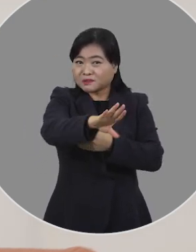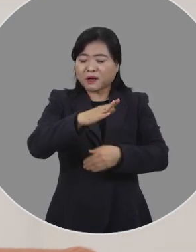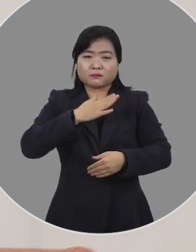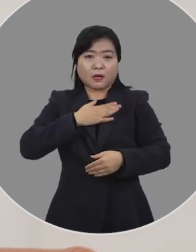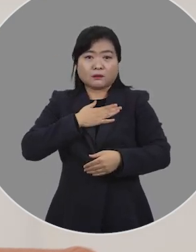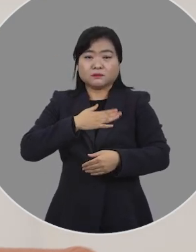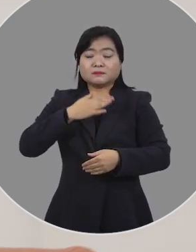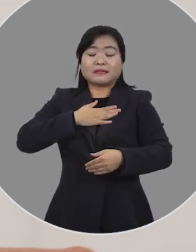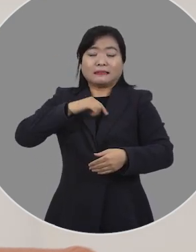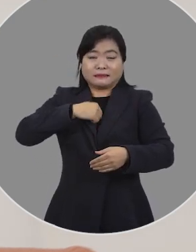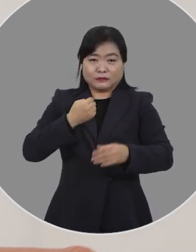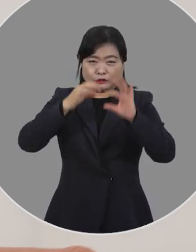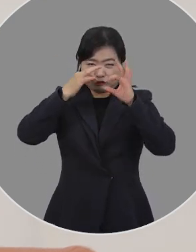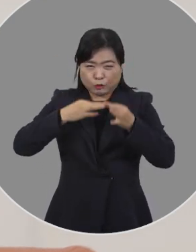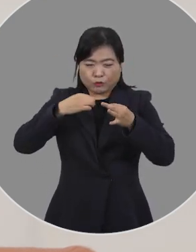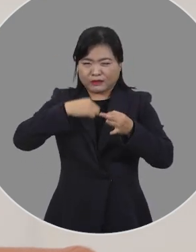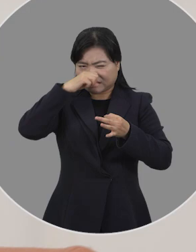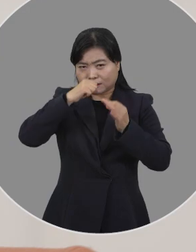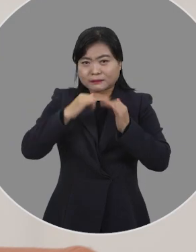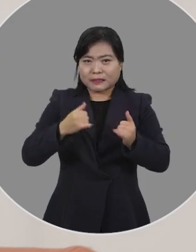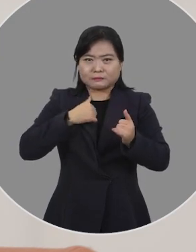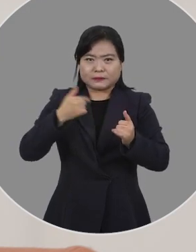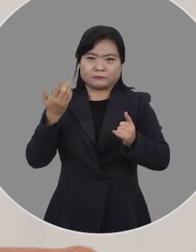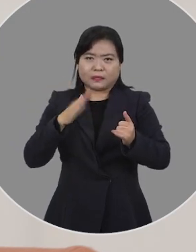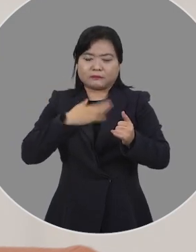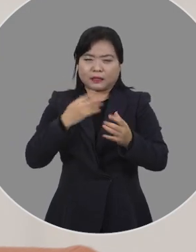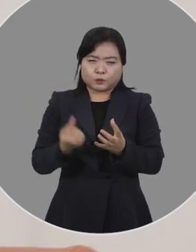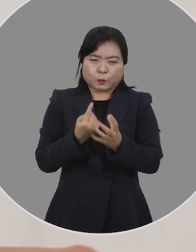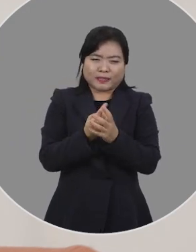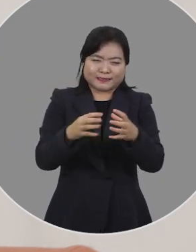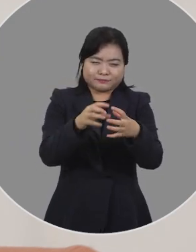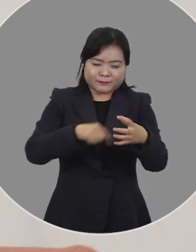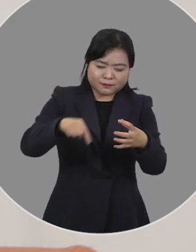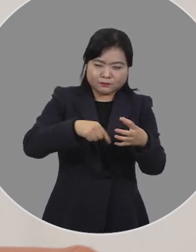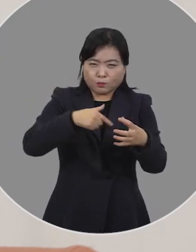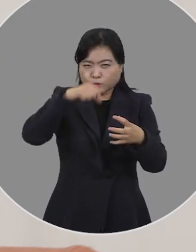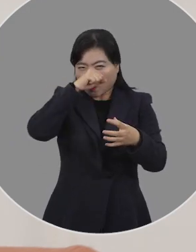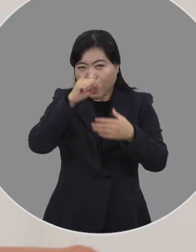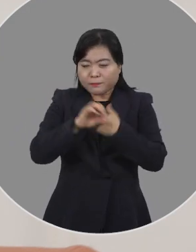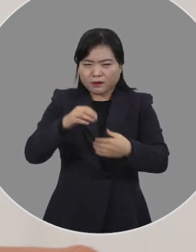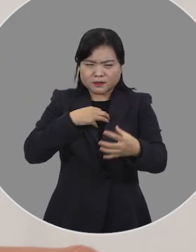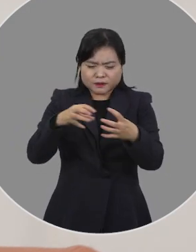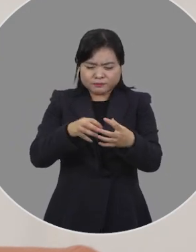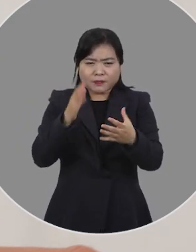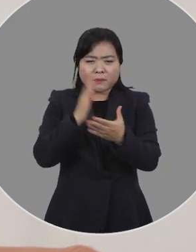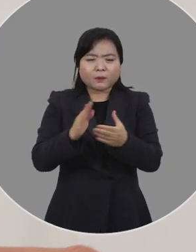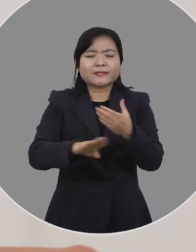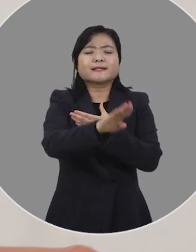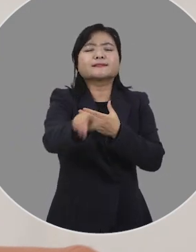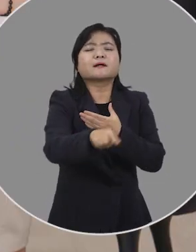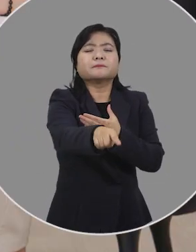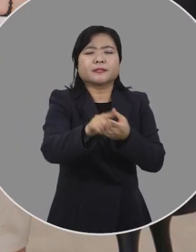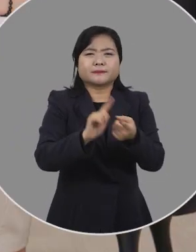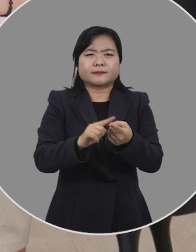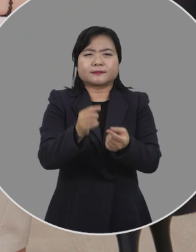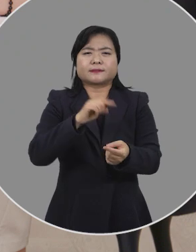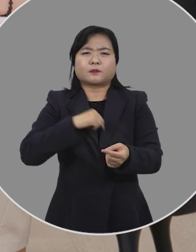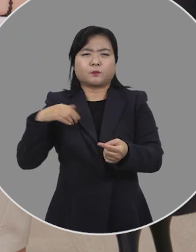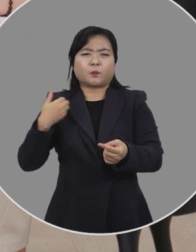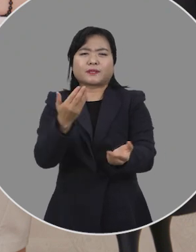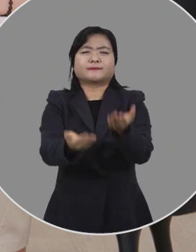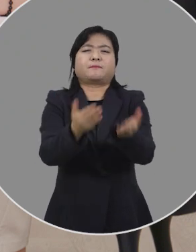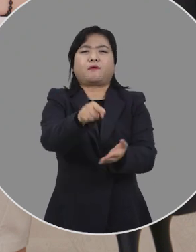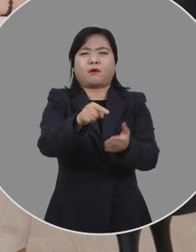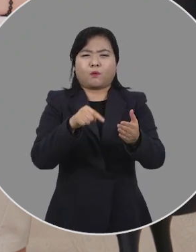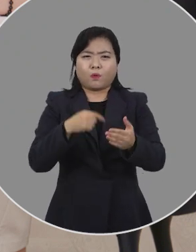진짜 선한 사람이라고 생각했는데 내가 내 집단을 너무 좋아하다 보면 내 집단이 아닌 사람들에 대해서는 나도 모르게 차별하고